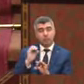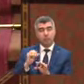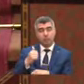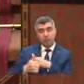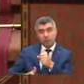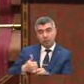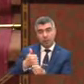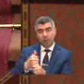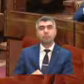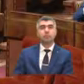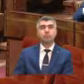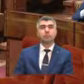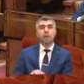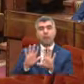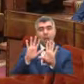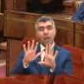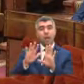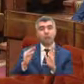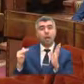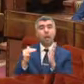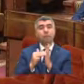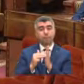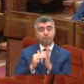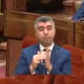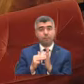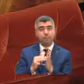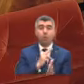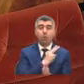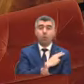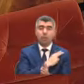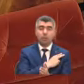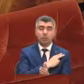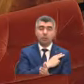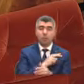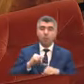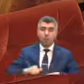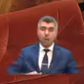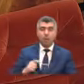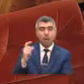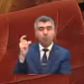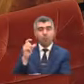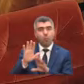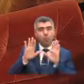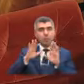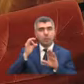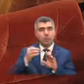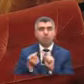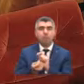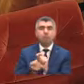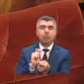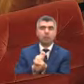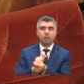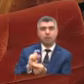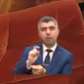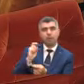هذا 10,000 مؤطر، فستعمل الوزارة إذا توفرت لها الإمكانات المالية المطلوبة على مراجعة مقادير